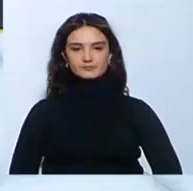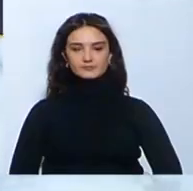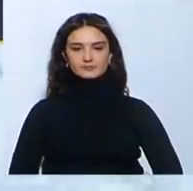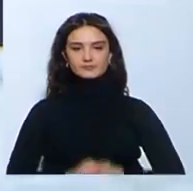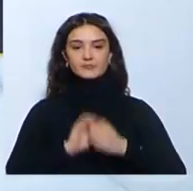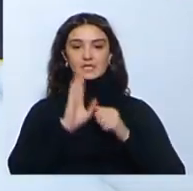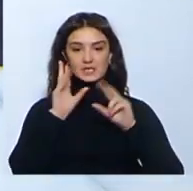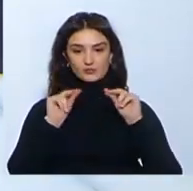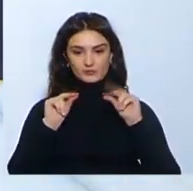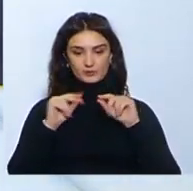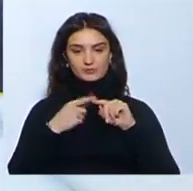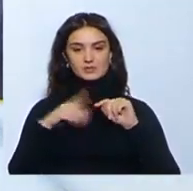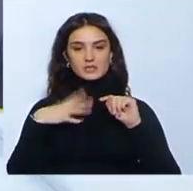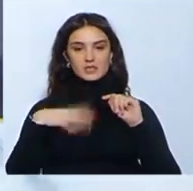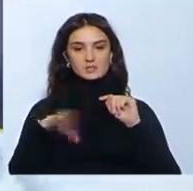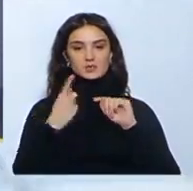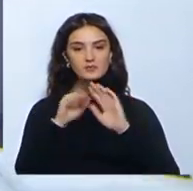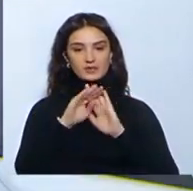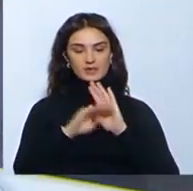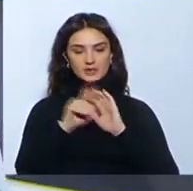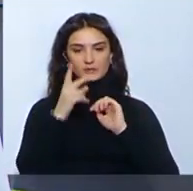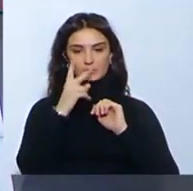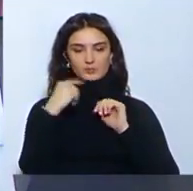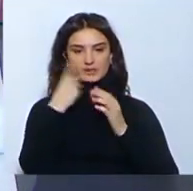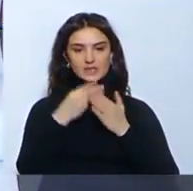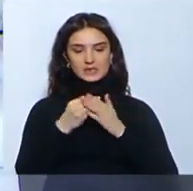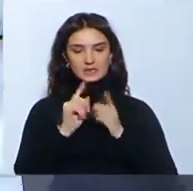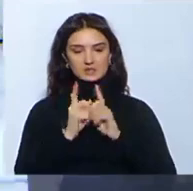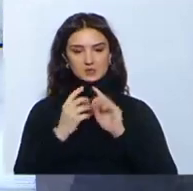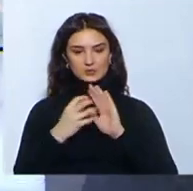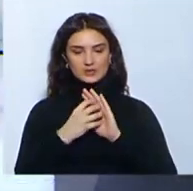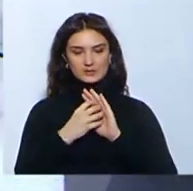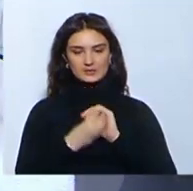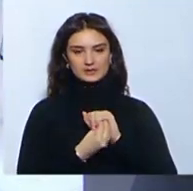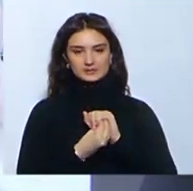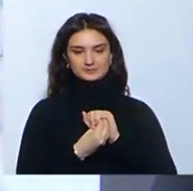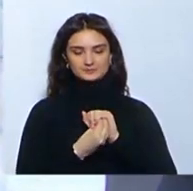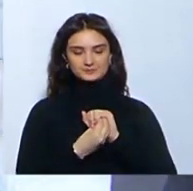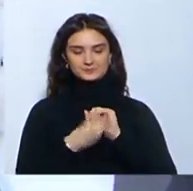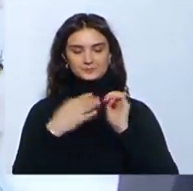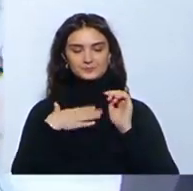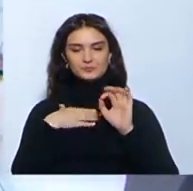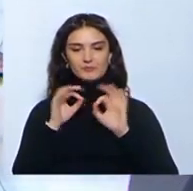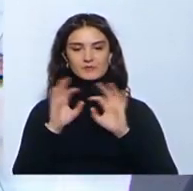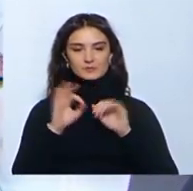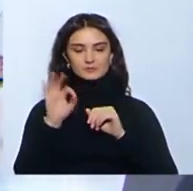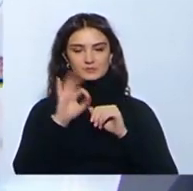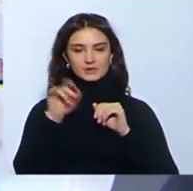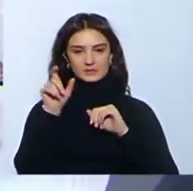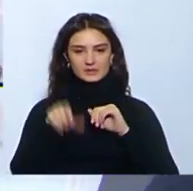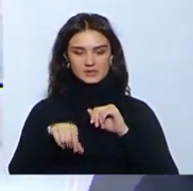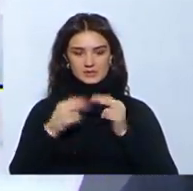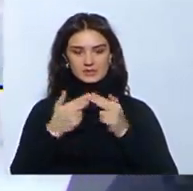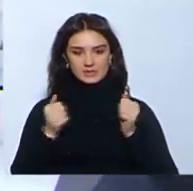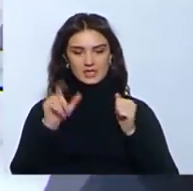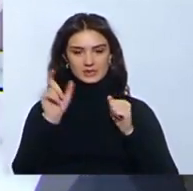დილამშვიდობისა. ეს საქართველოს პირველი არქია, თქვენ უყურებთ გადაცემას პირადი ექიმი მარი მალაზონია სურდო თარგმანი. ჩვენ საუბრობთ ადამიანზე.